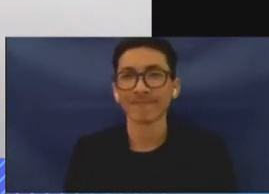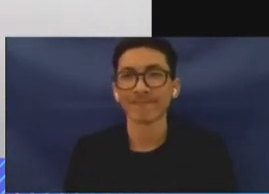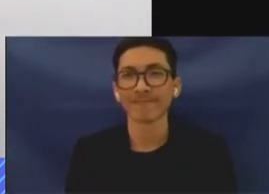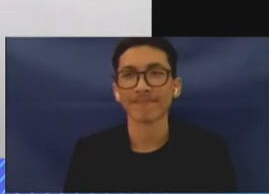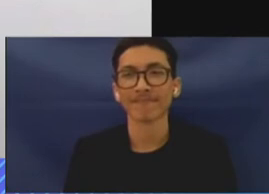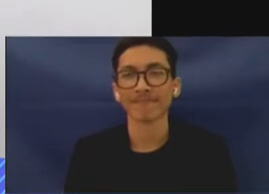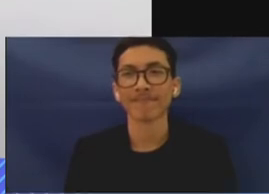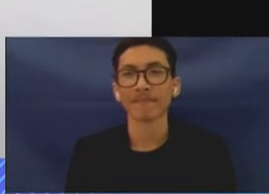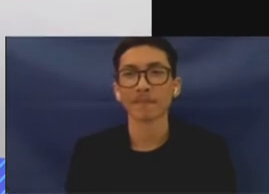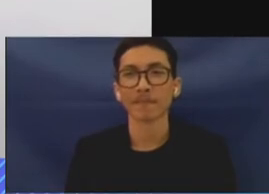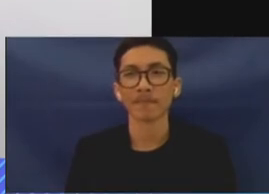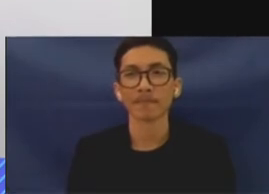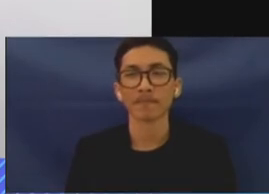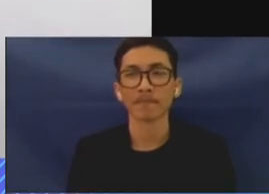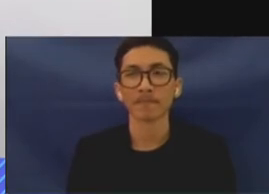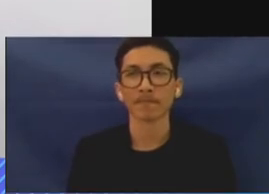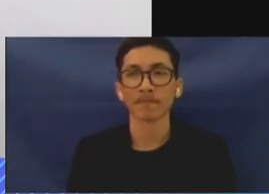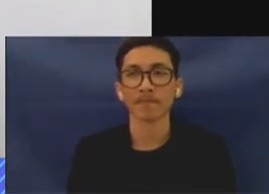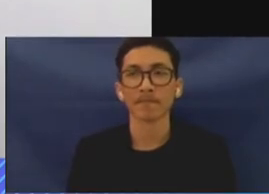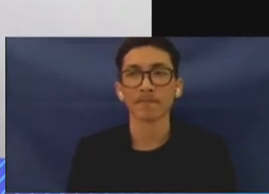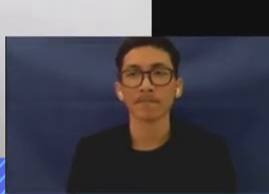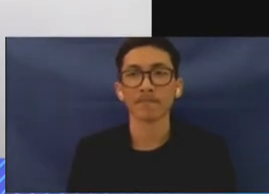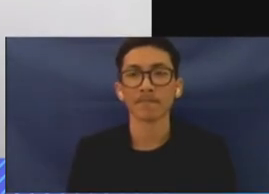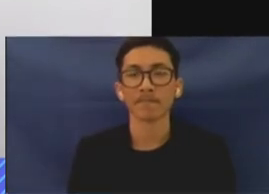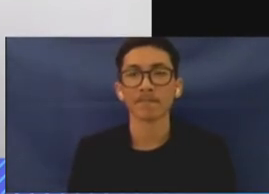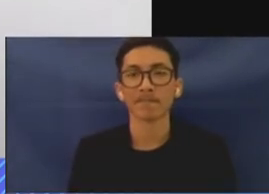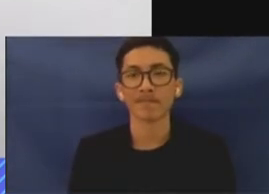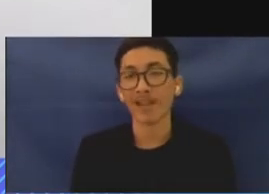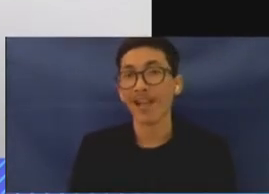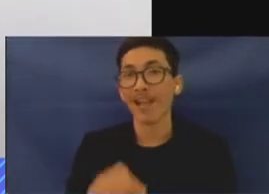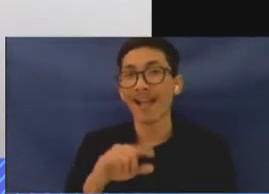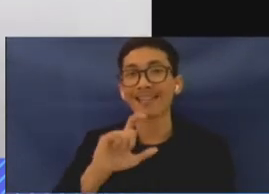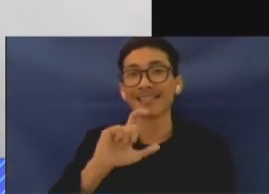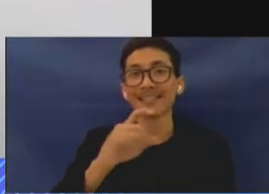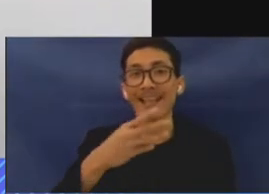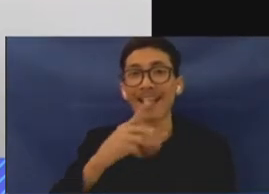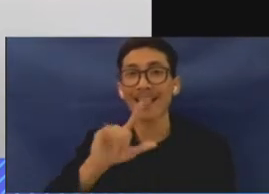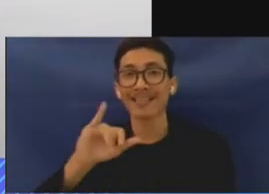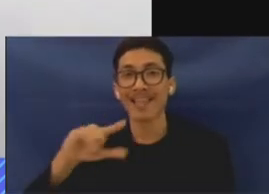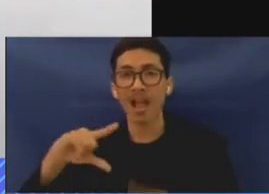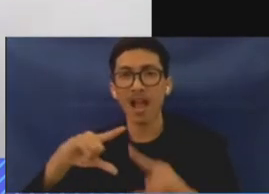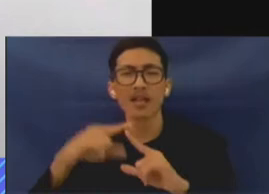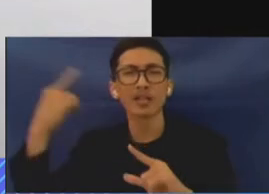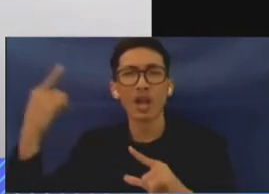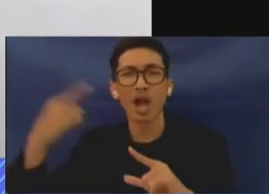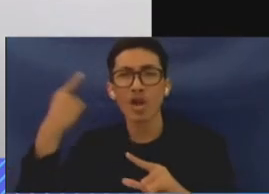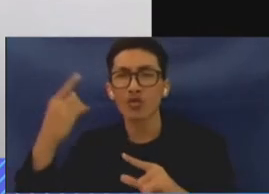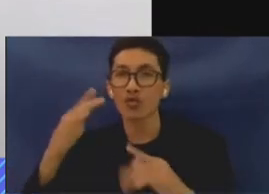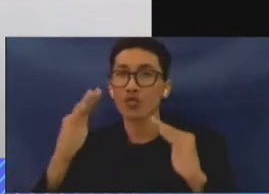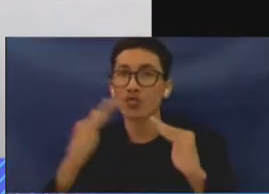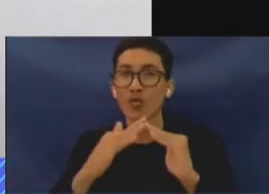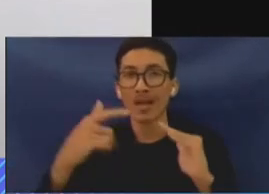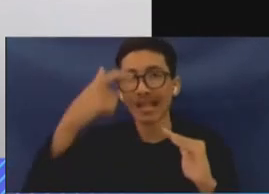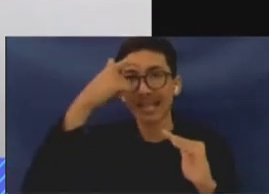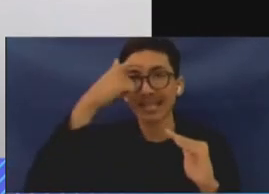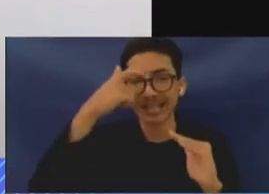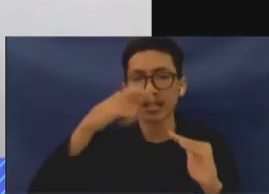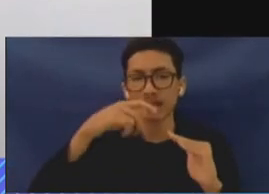menariknya justru begini ya Mas, Celia itu kan sering banget ke rumah sakit gitu ya. Terus dia tuh sering banget terapi. Di tempat terapi